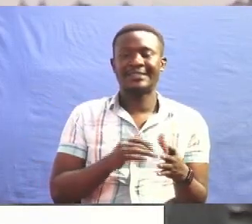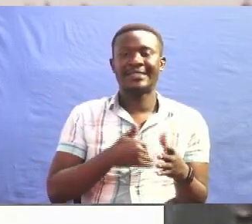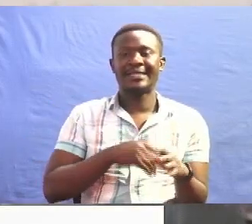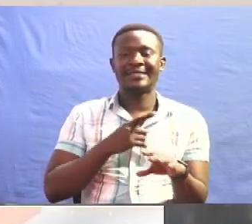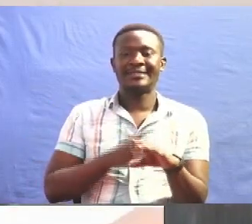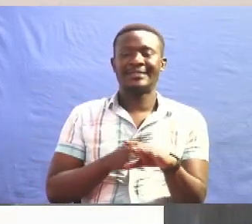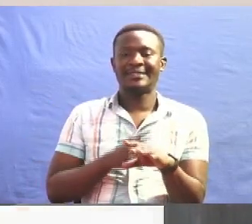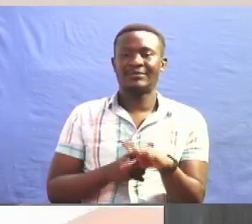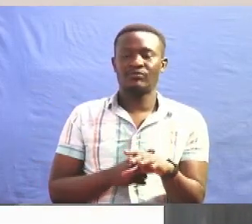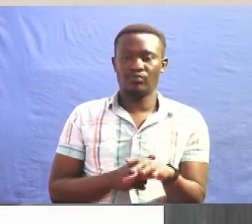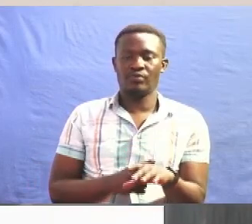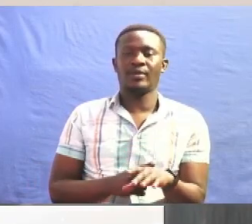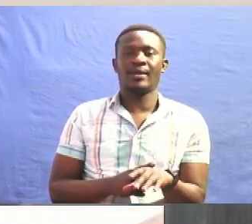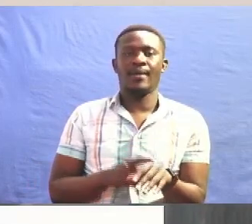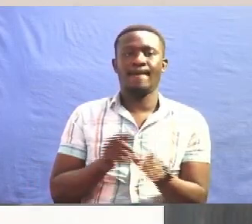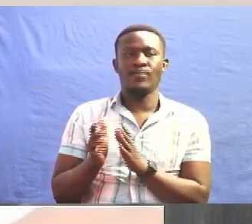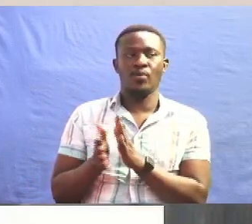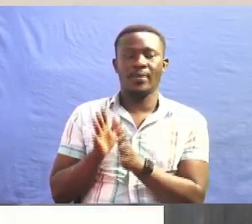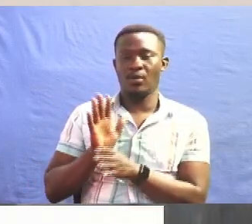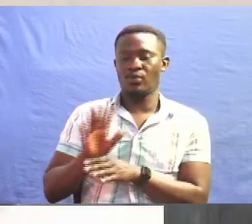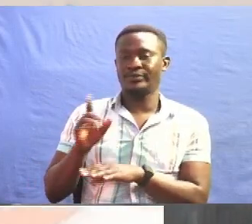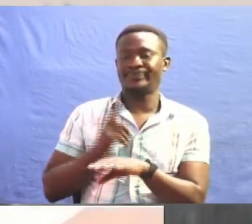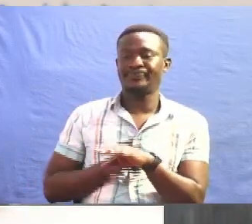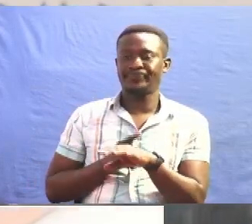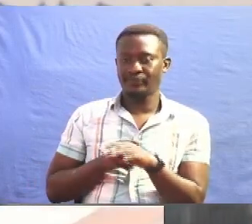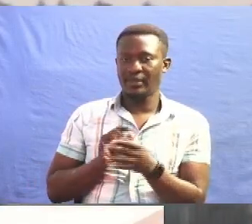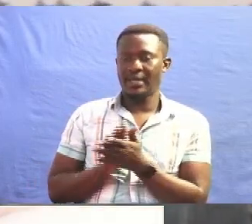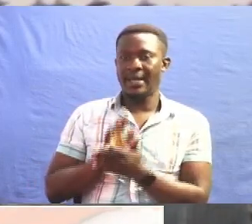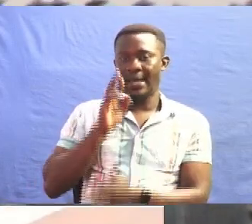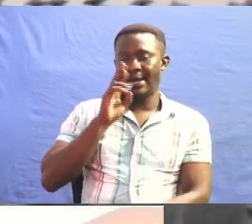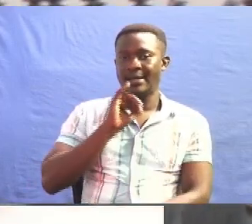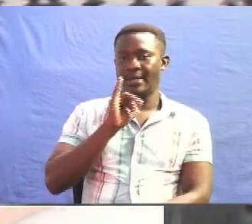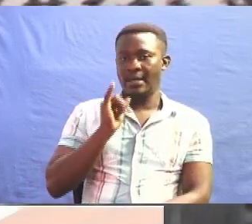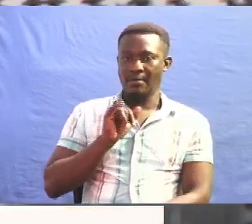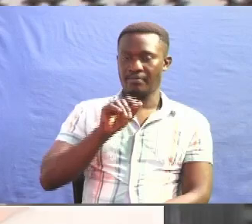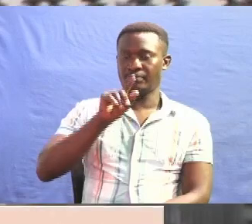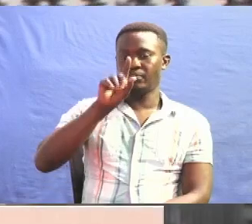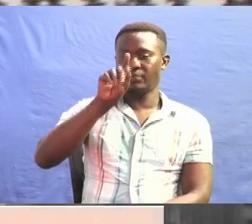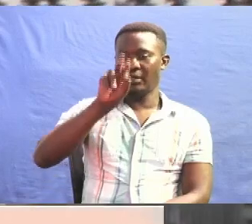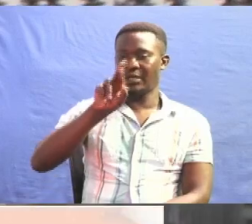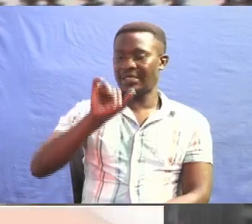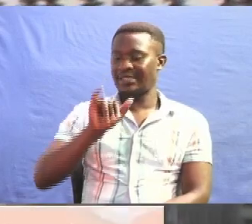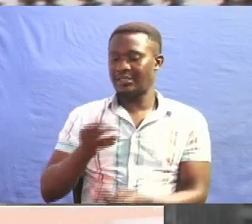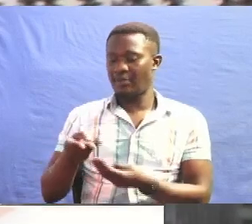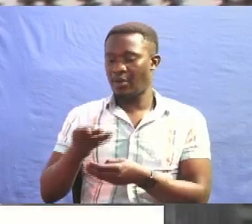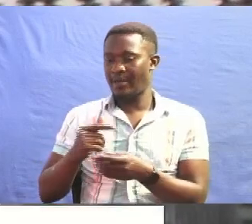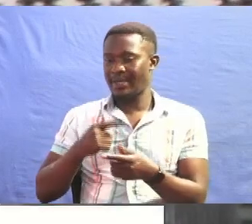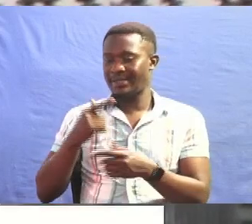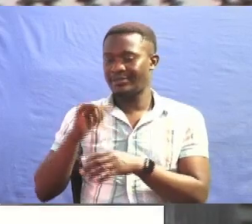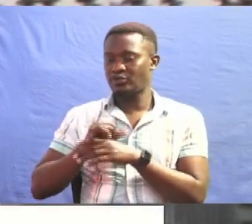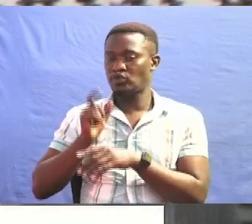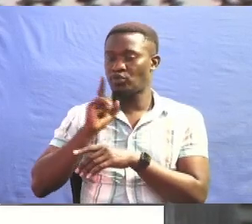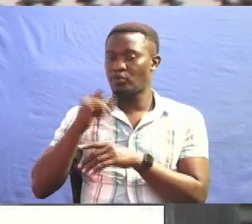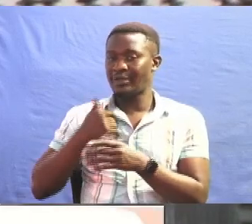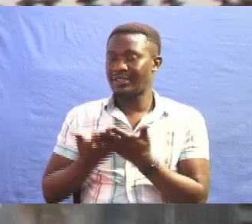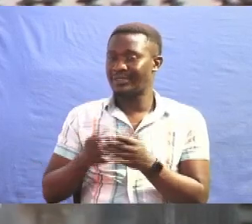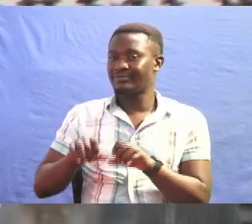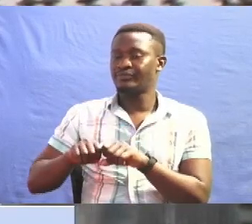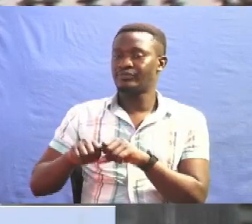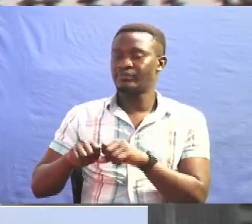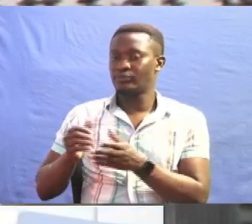wake, mpango wa muda wake. Kwa sababu inaweza kuwa transformer imenunuliwa leo, kesho ikaharibika. Na kwa sababu